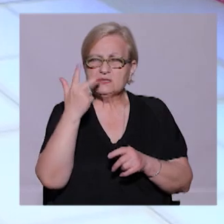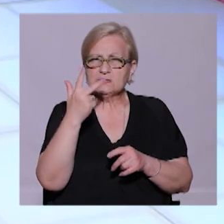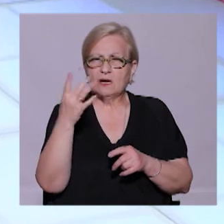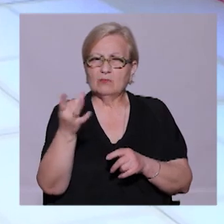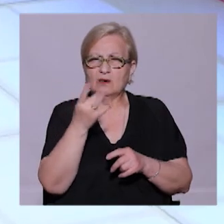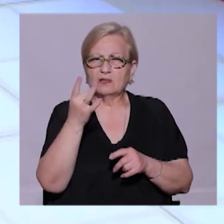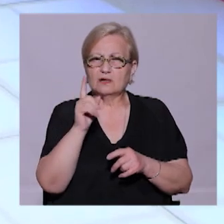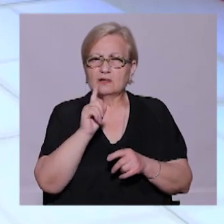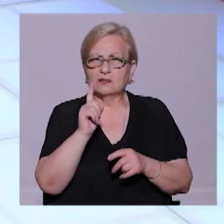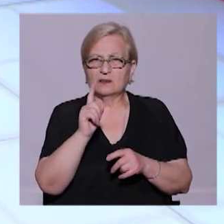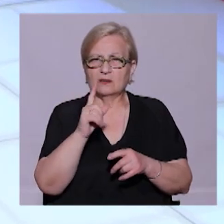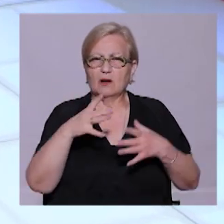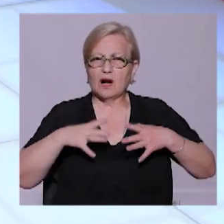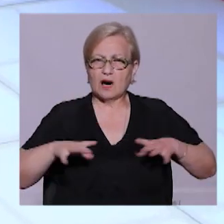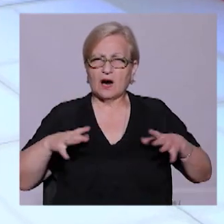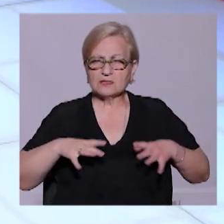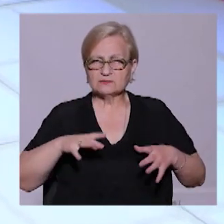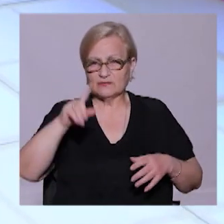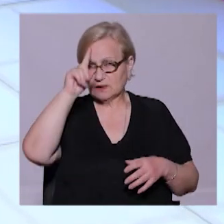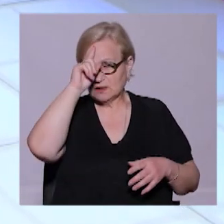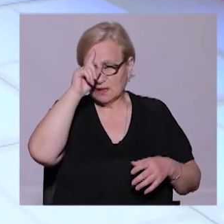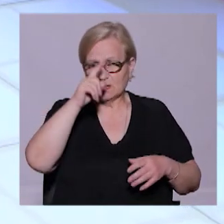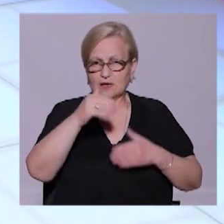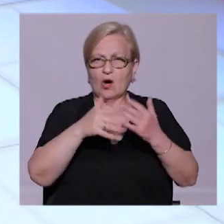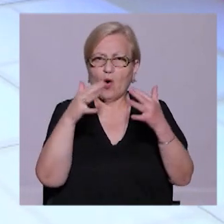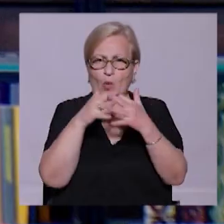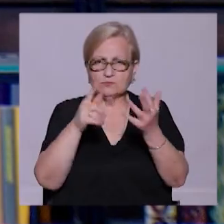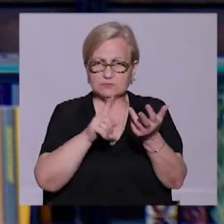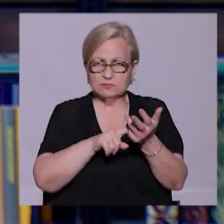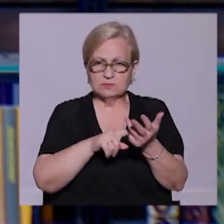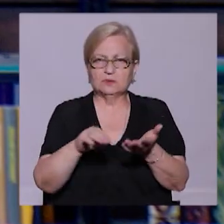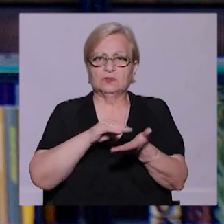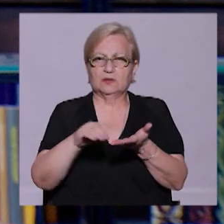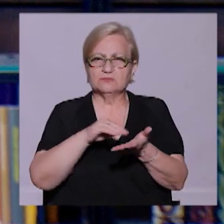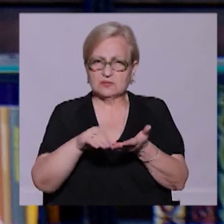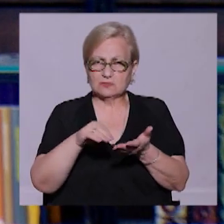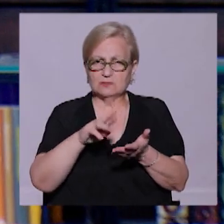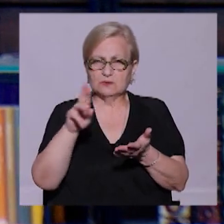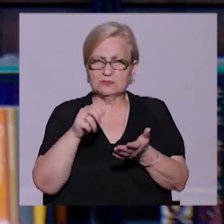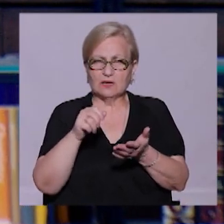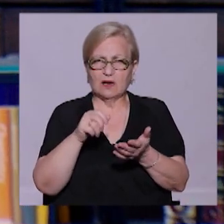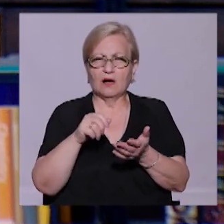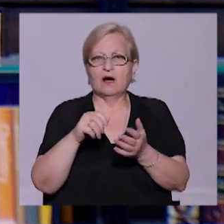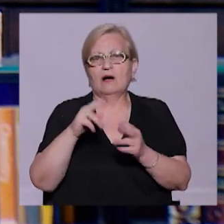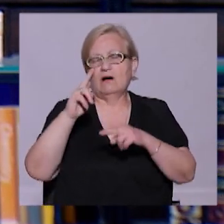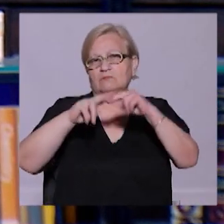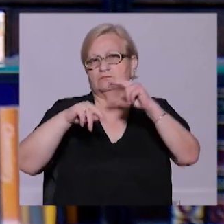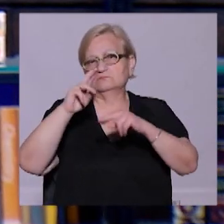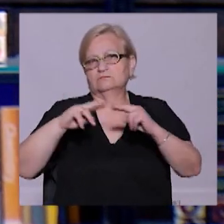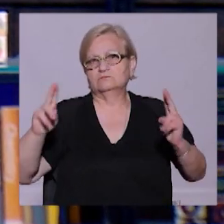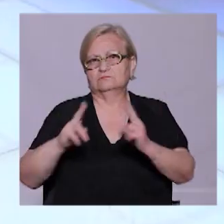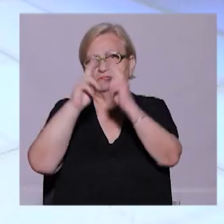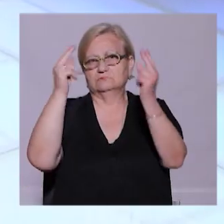სამრამეში ისახელა თავი ქართველმა კაცმა: ომში, წერლობასა და ხუროთმოძღვრებაში.